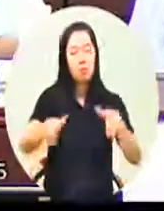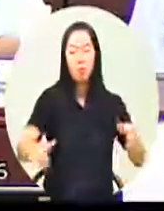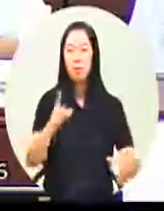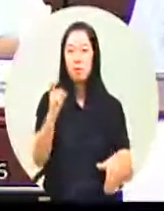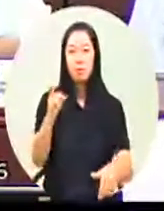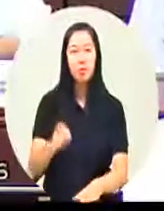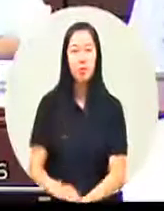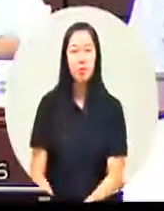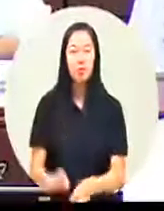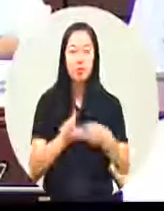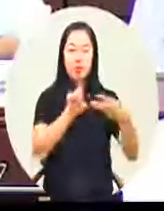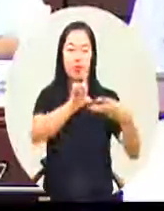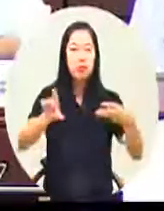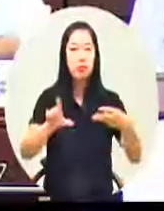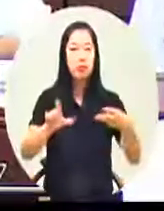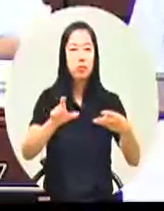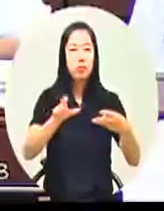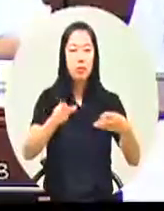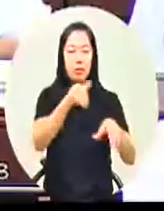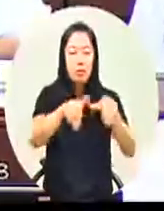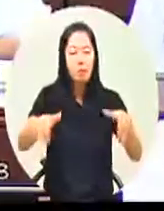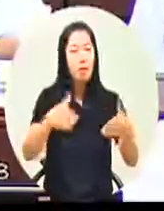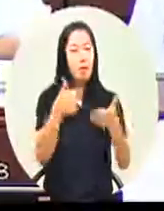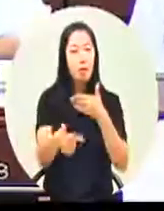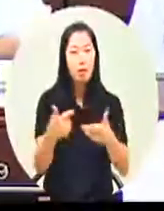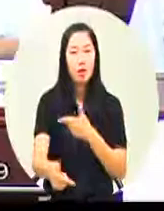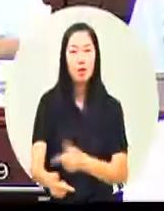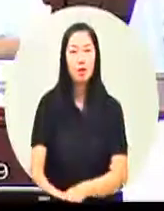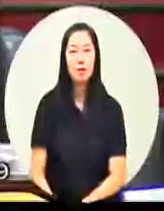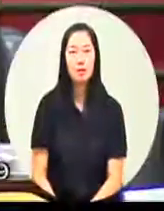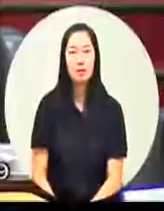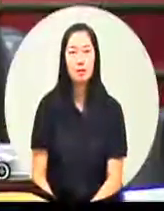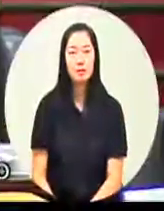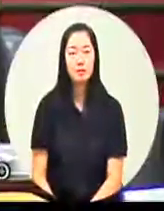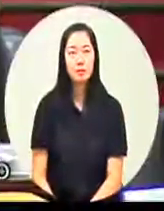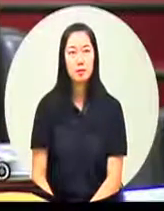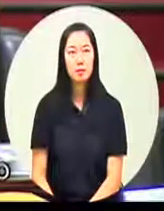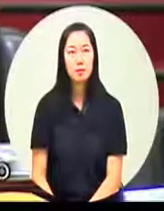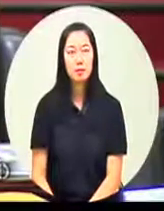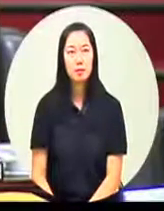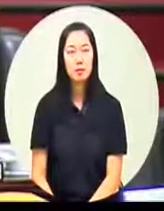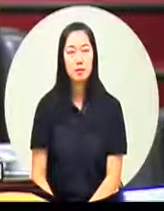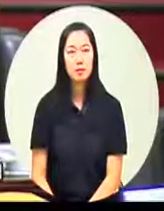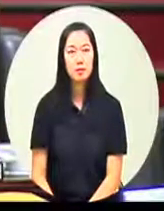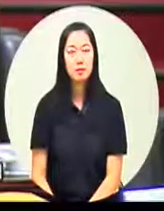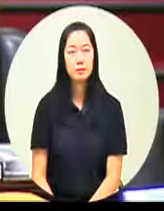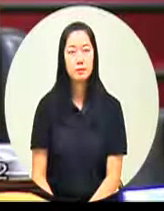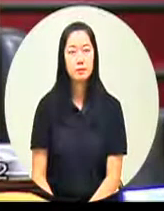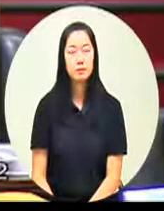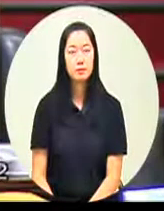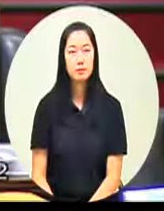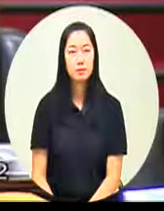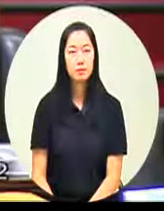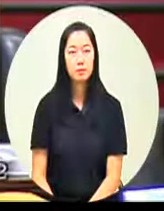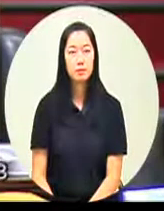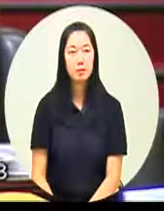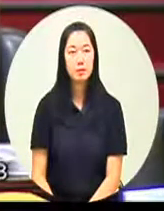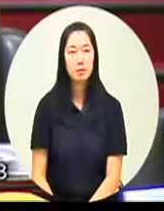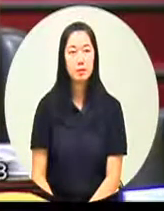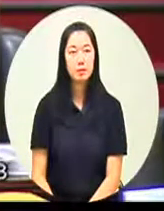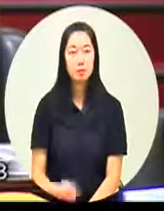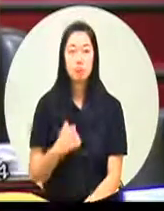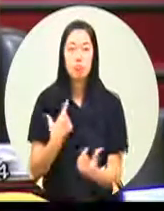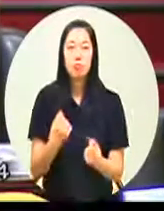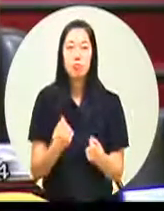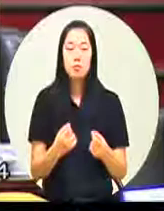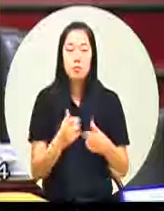题性并不符合公投的这样的规定。 我们要做怎么会没有办法做呢？哈，对不对？我们按程